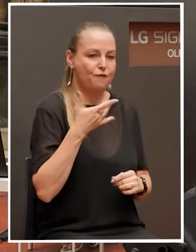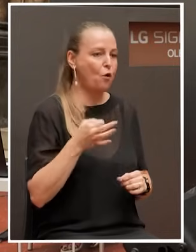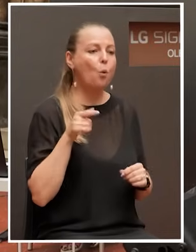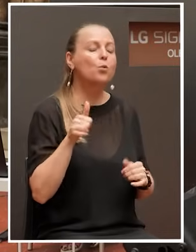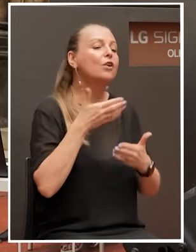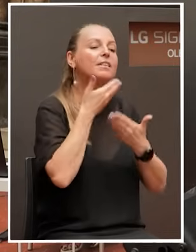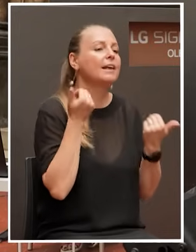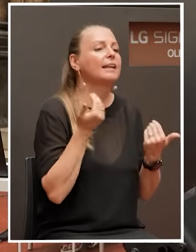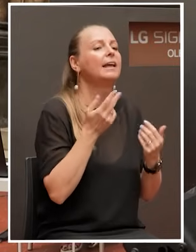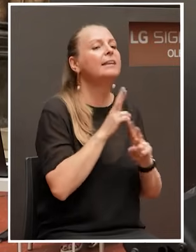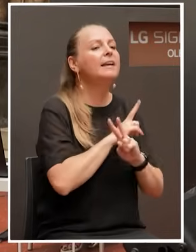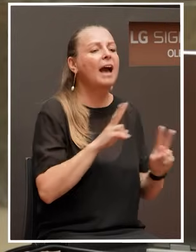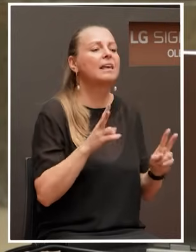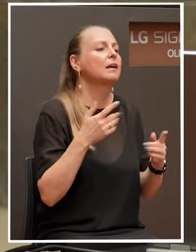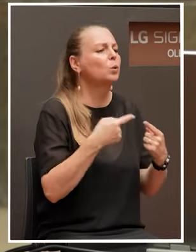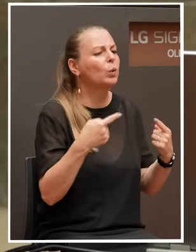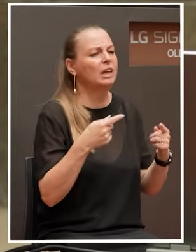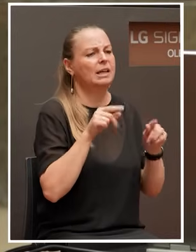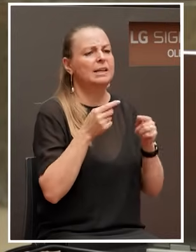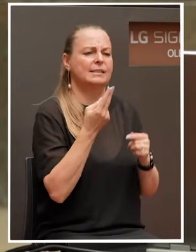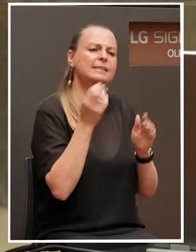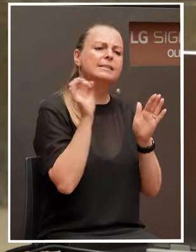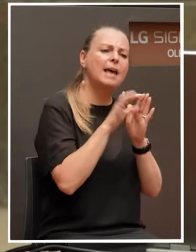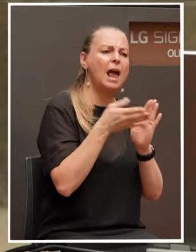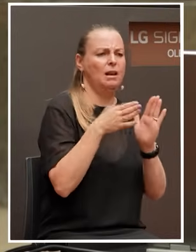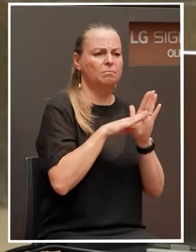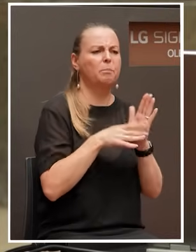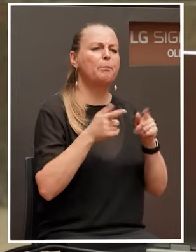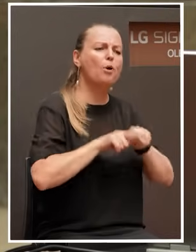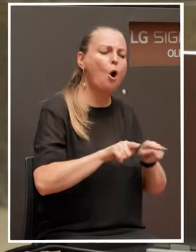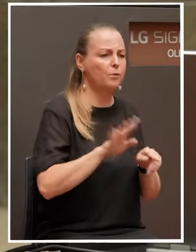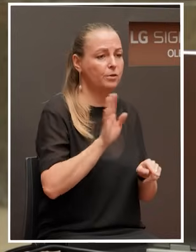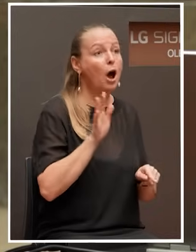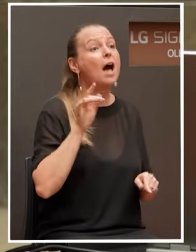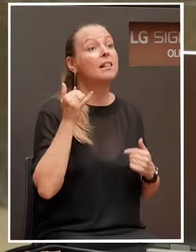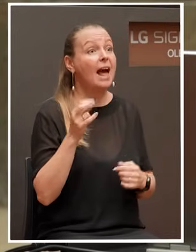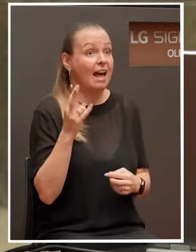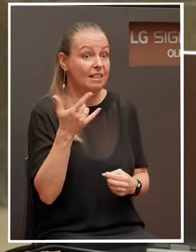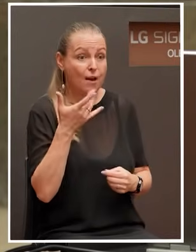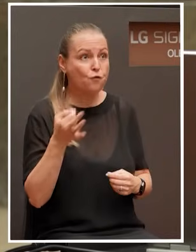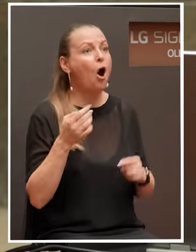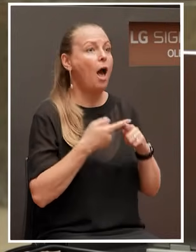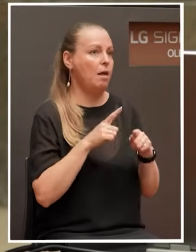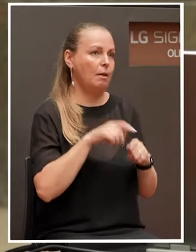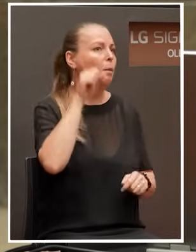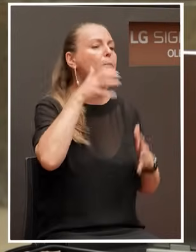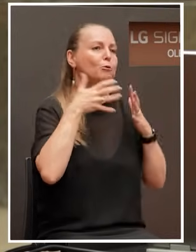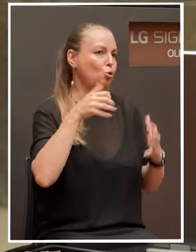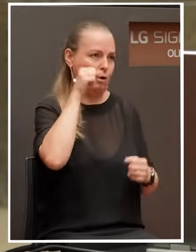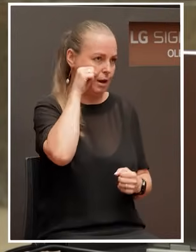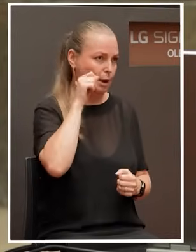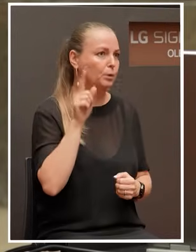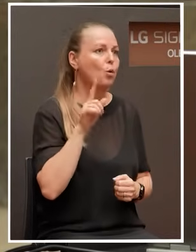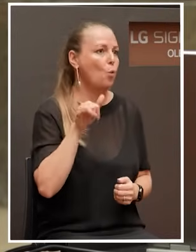преследует никаких внеположных ей целей, там проповеди, рассказы и так далее, вот для Лионелла Вентури это, безусловно, грехи, очень тяжелые и